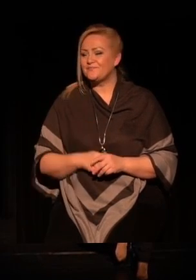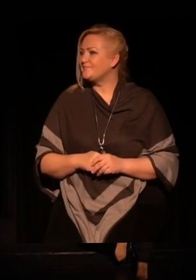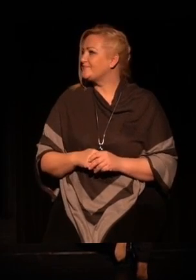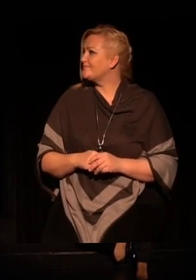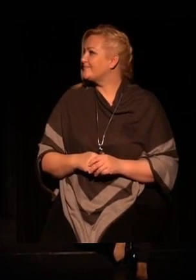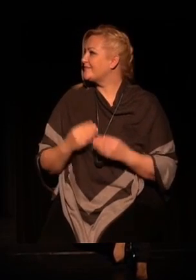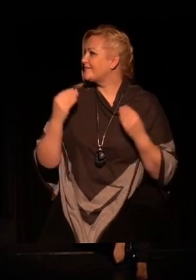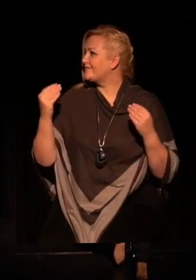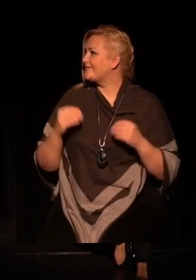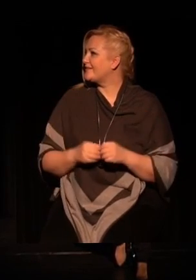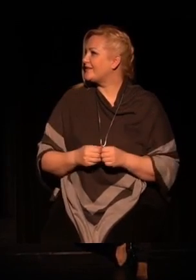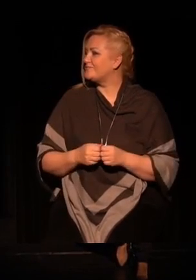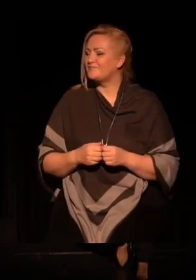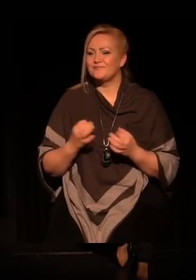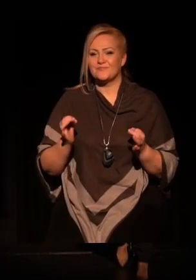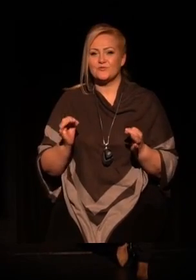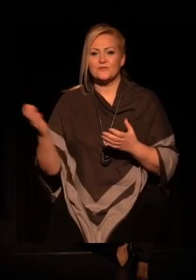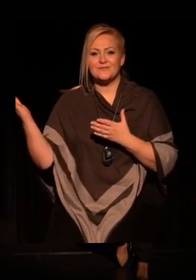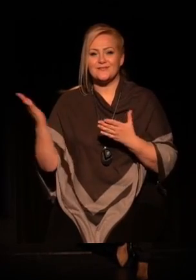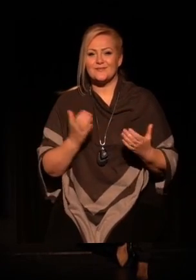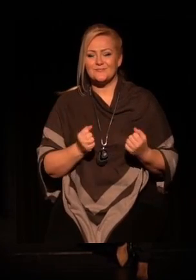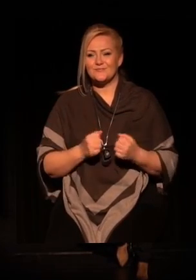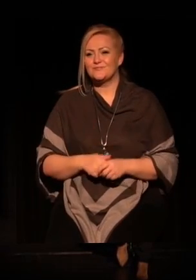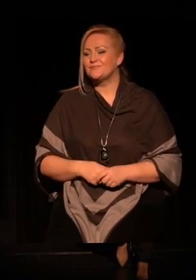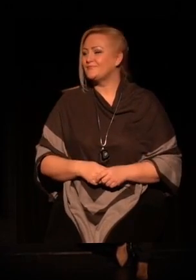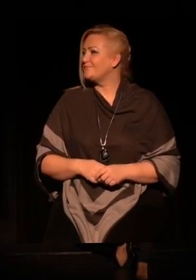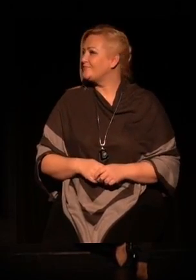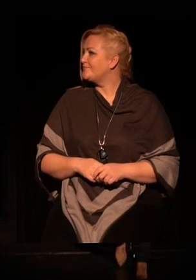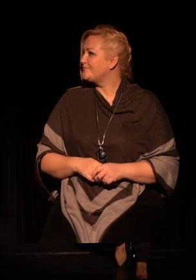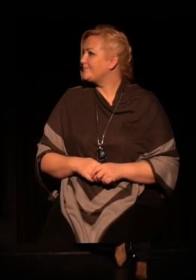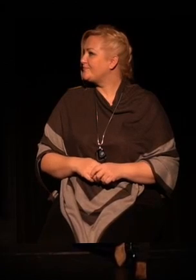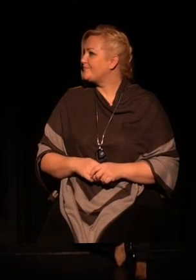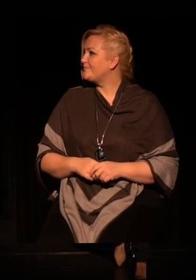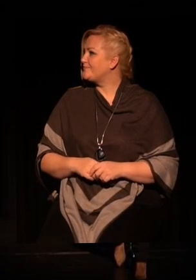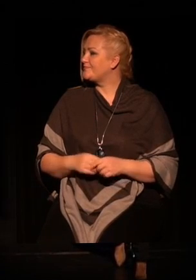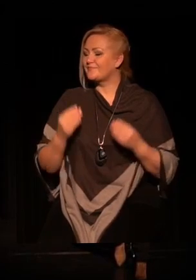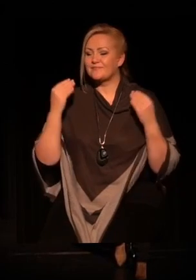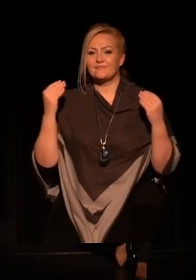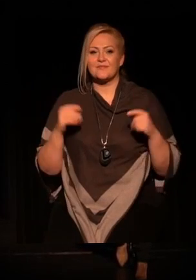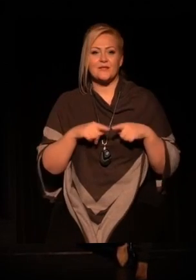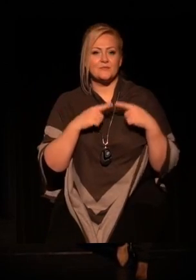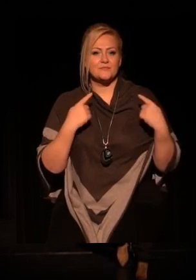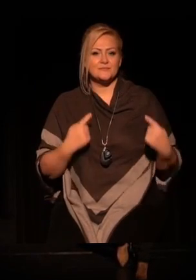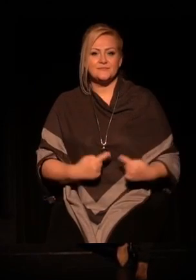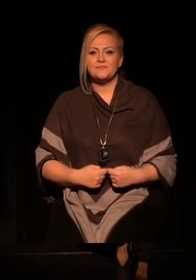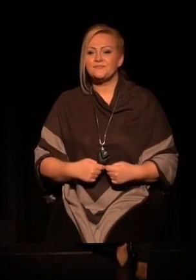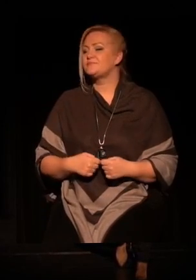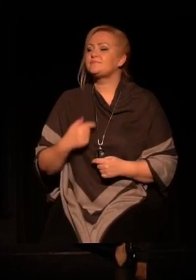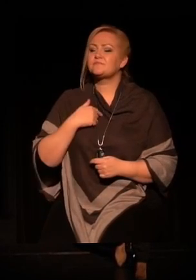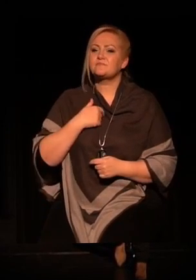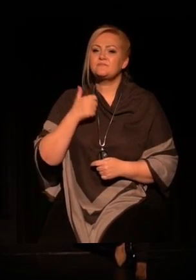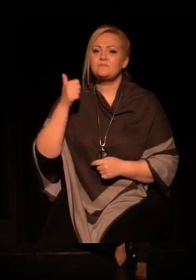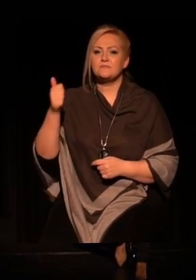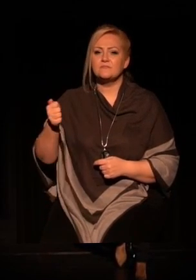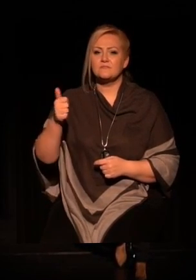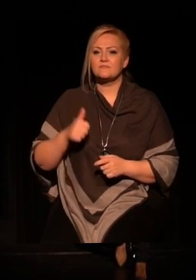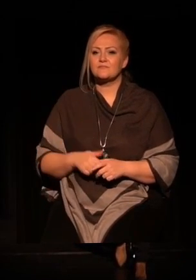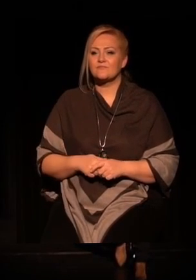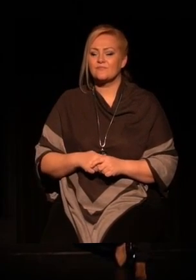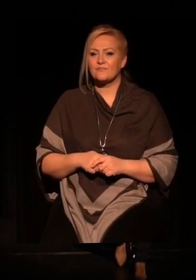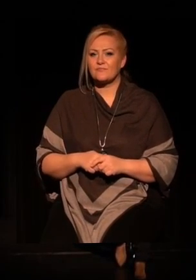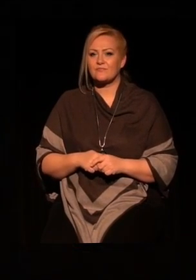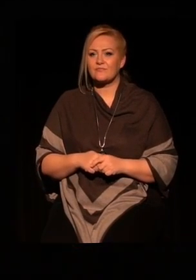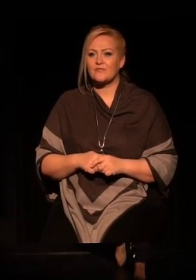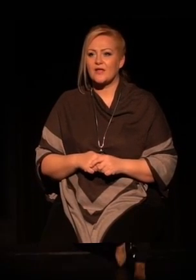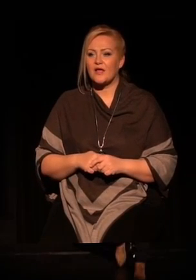zabierz nas wysoko. Postaram się. Witam wszystkich. Ja może włączę takie ramy czasowe,